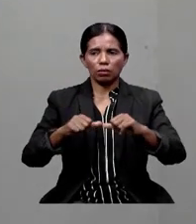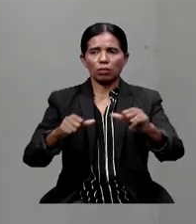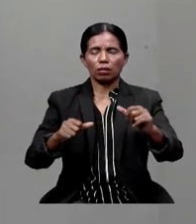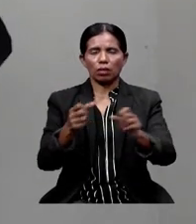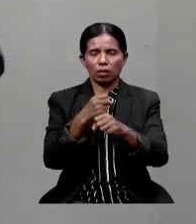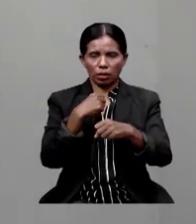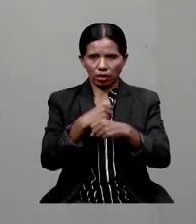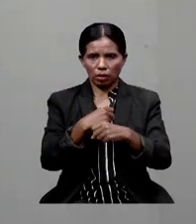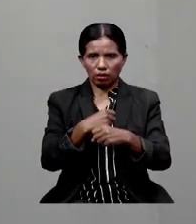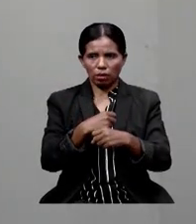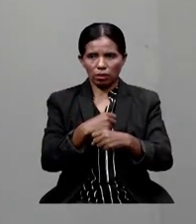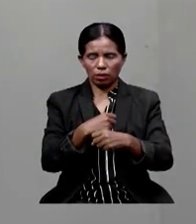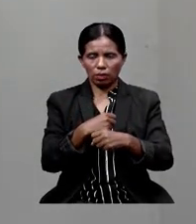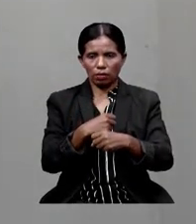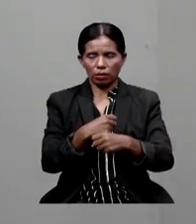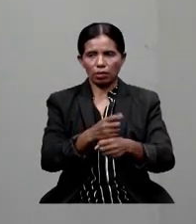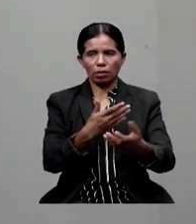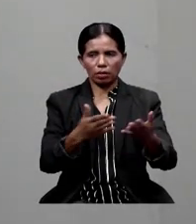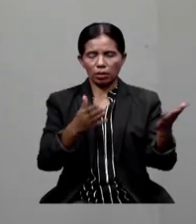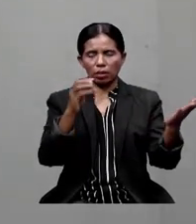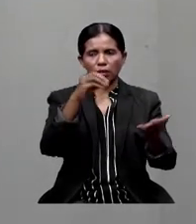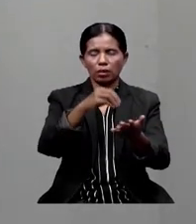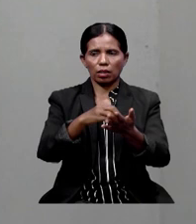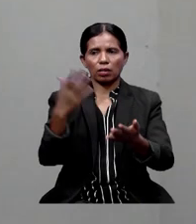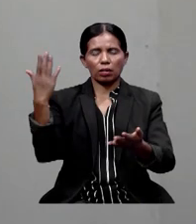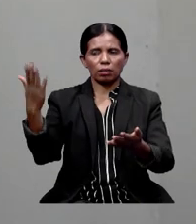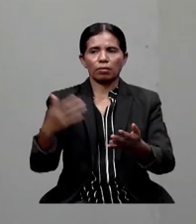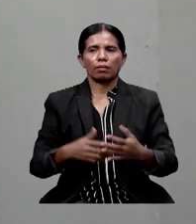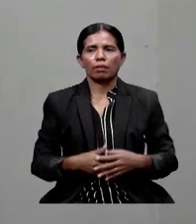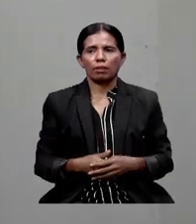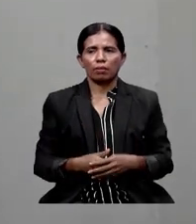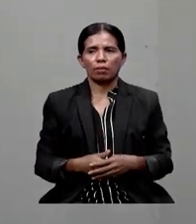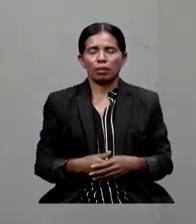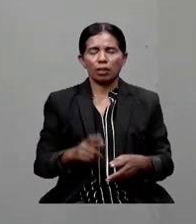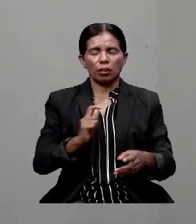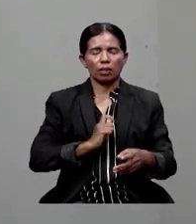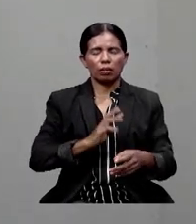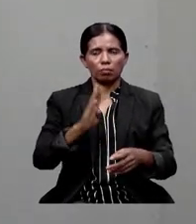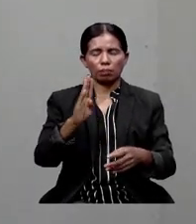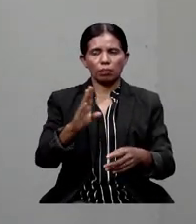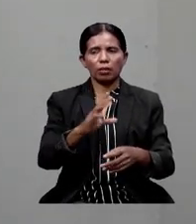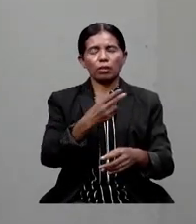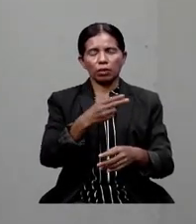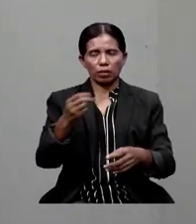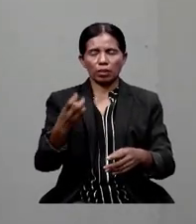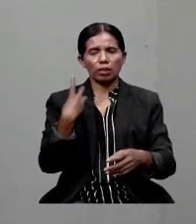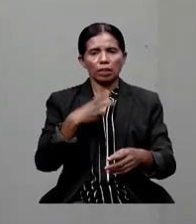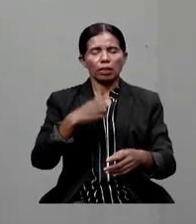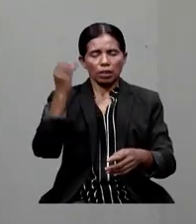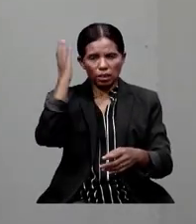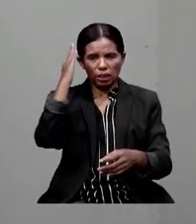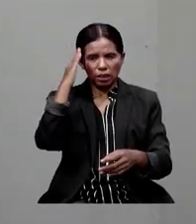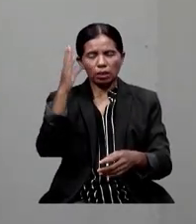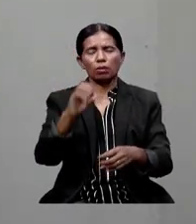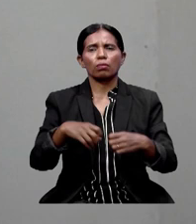halo sasang hatung iha Porto iha atambuan nen mak pertama ne ho ita si analisa hela per hare ho